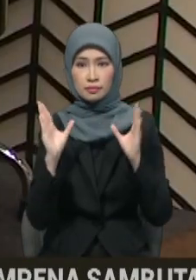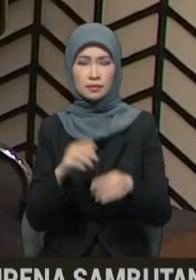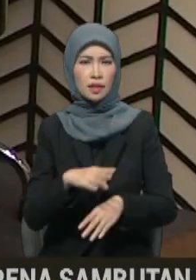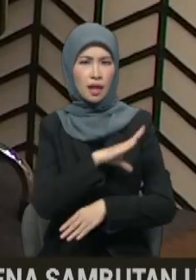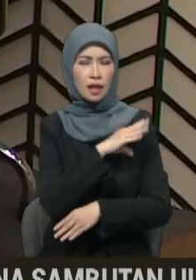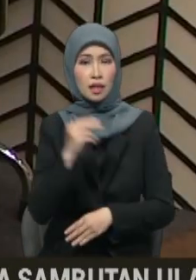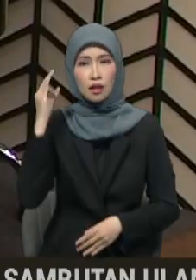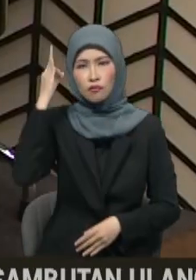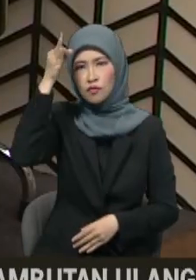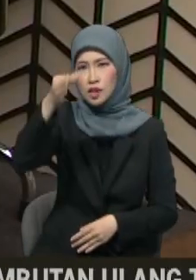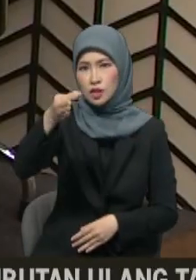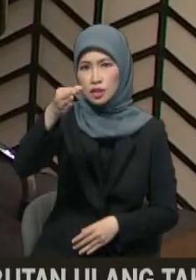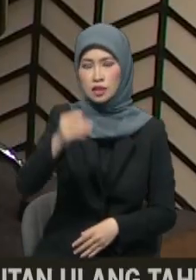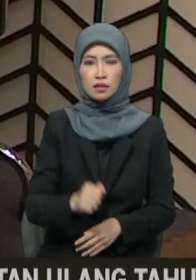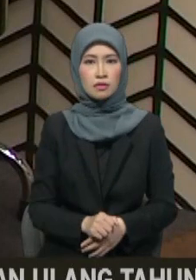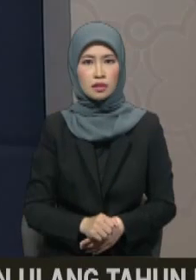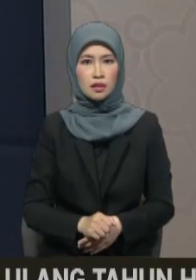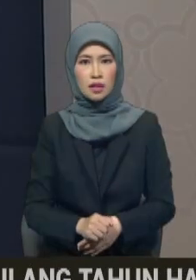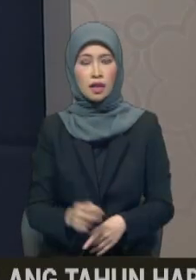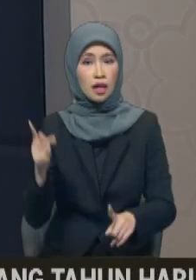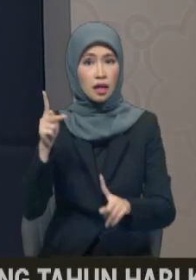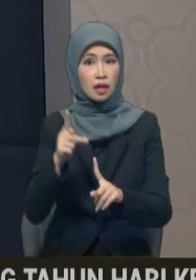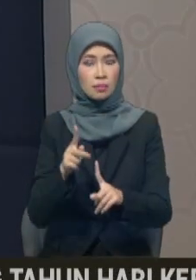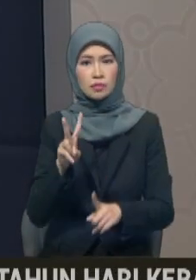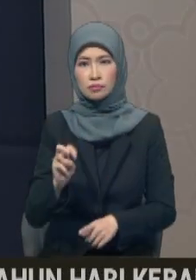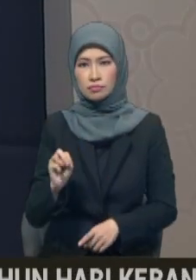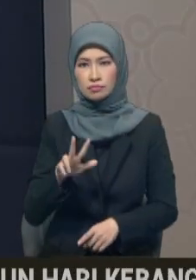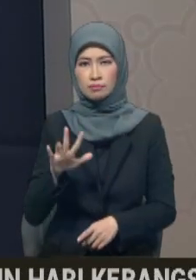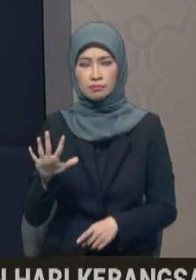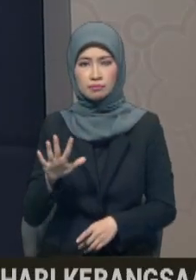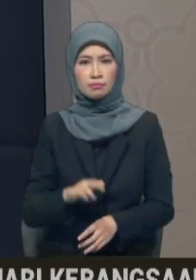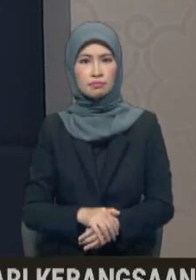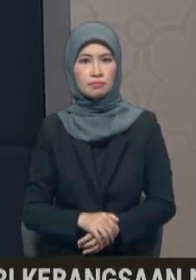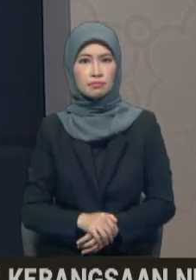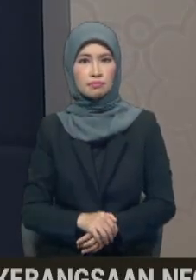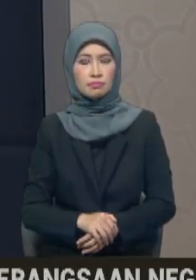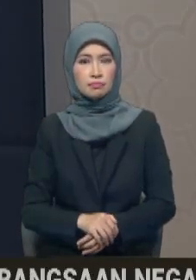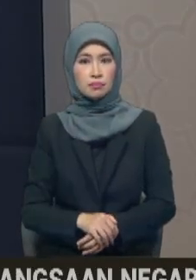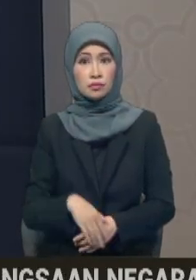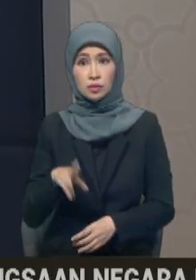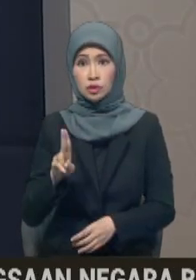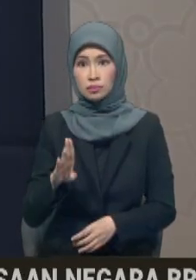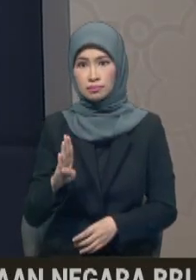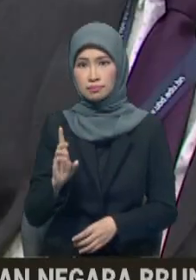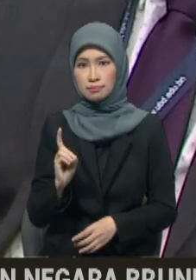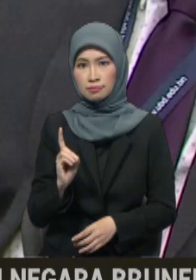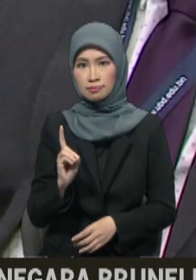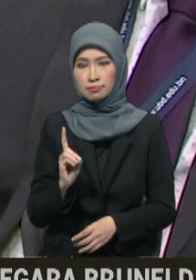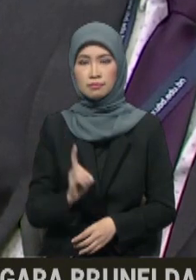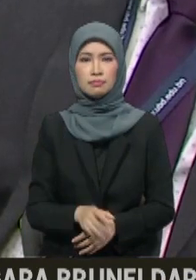depannya menumpukan kepada wawasan Brunei 2035 forum diadakan di Universiti Brunei